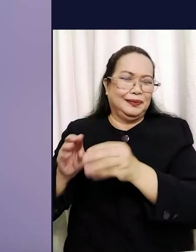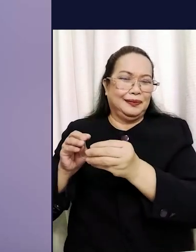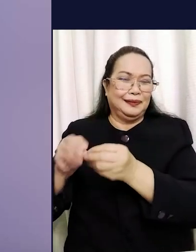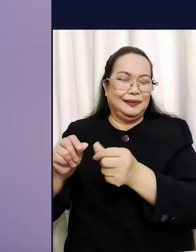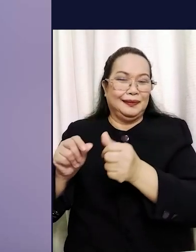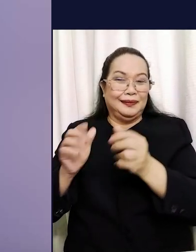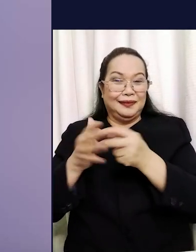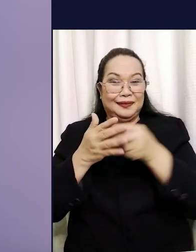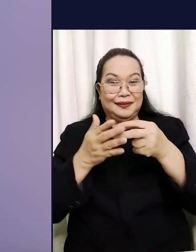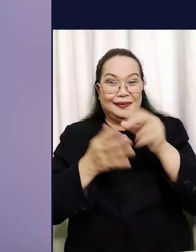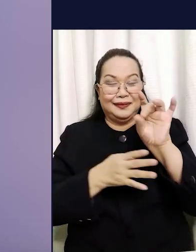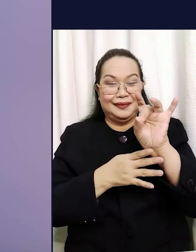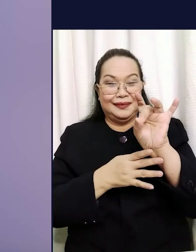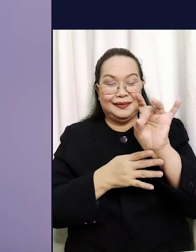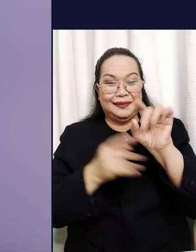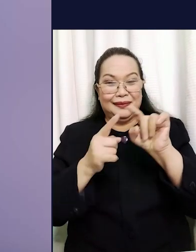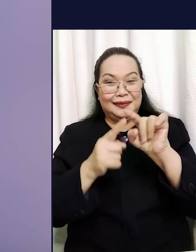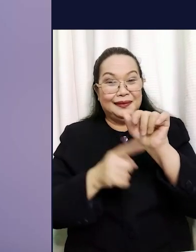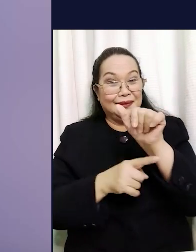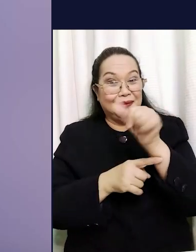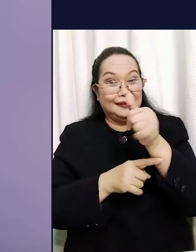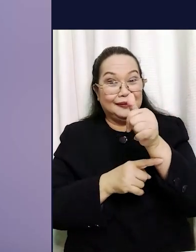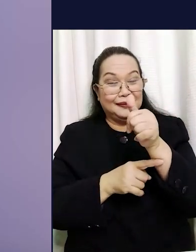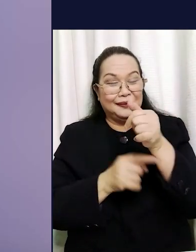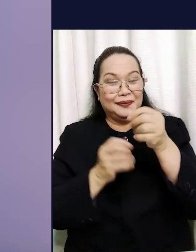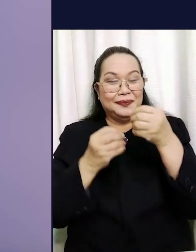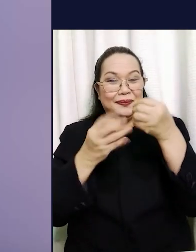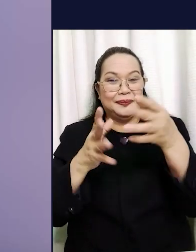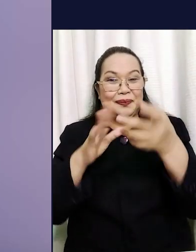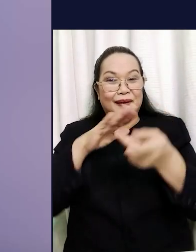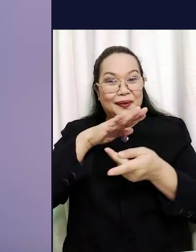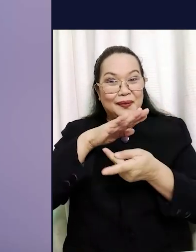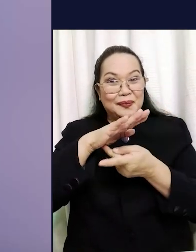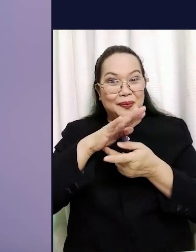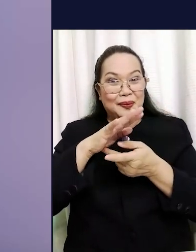that we characterize of childhood.